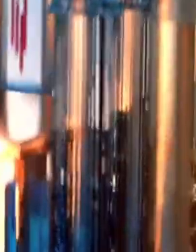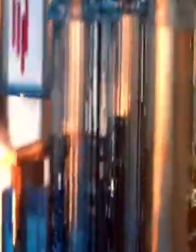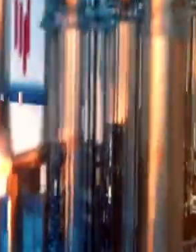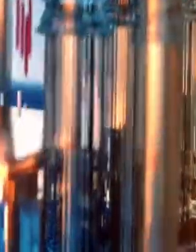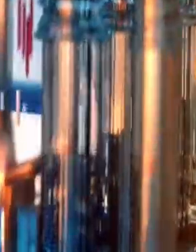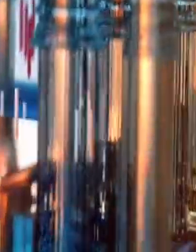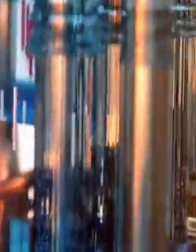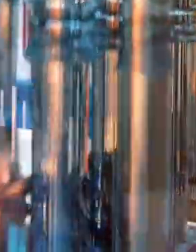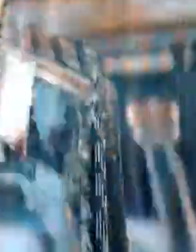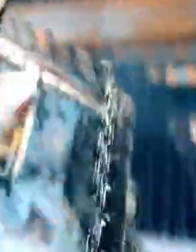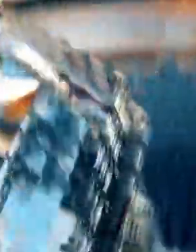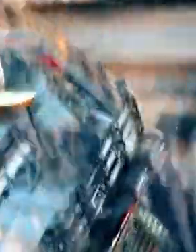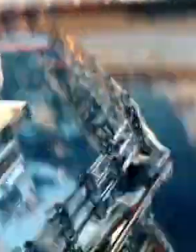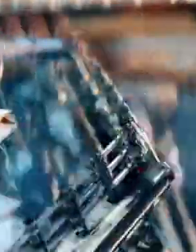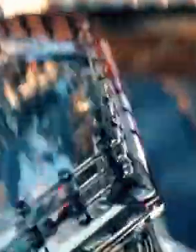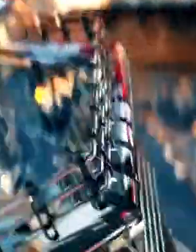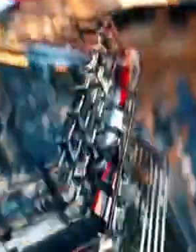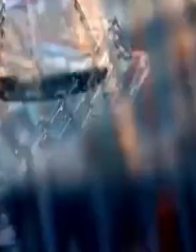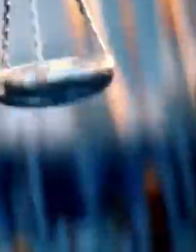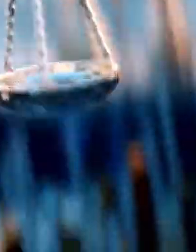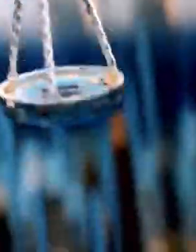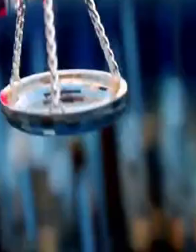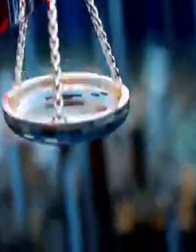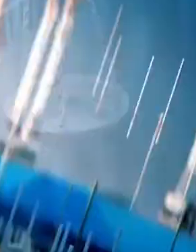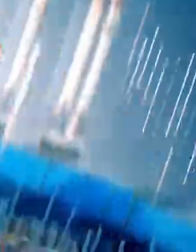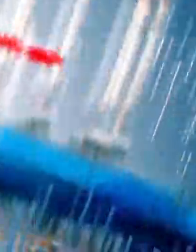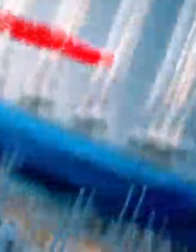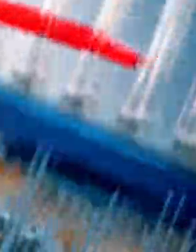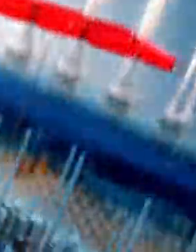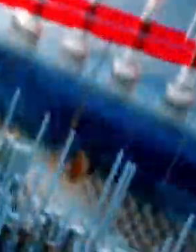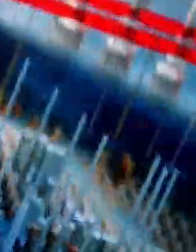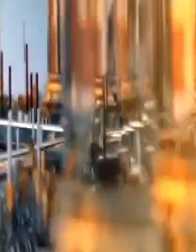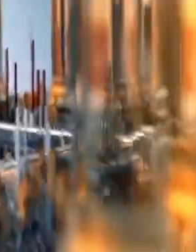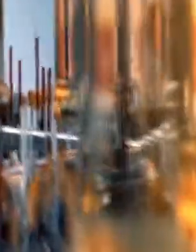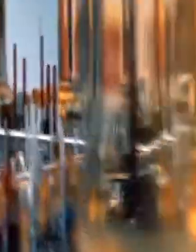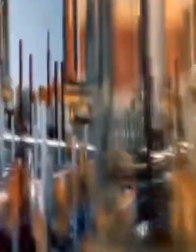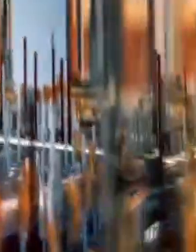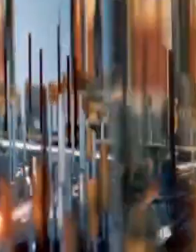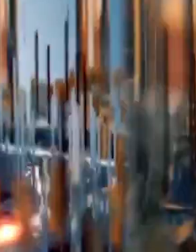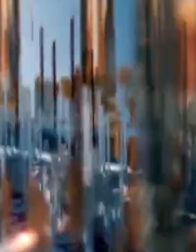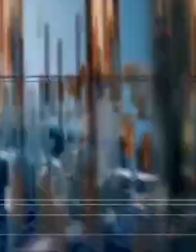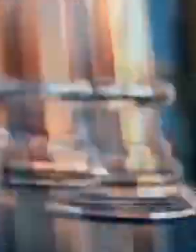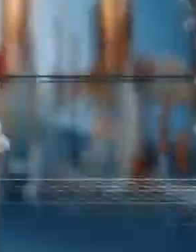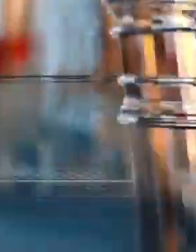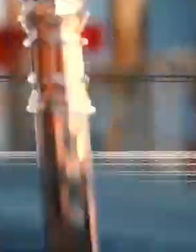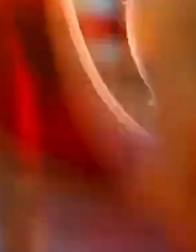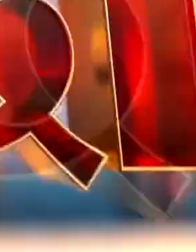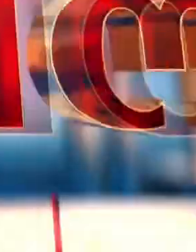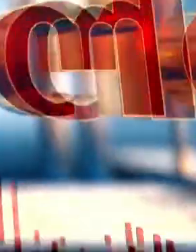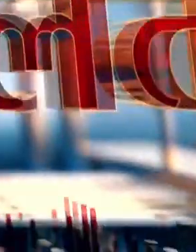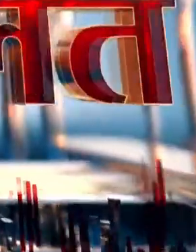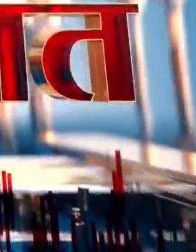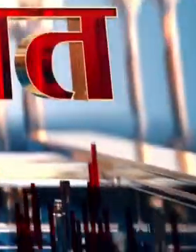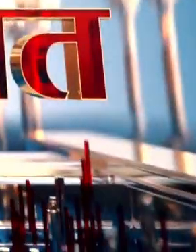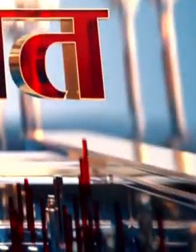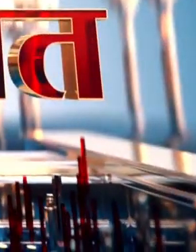सबसे बड़ा मुकदमा आपकी अदालत रजत शर्मा के साथ